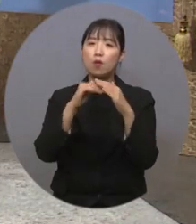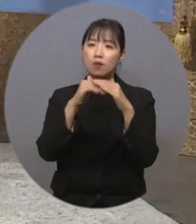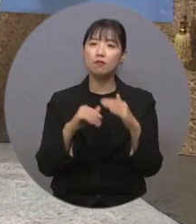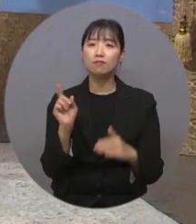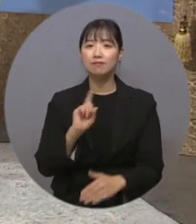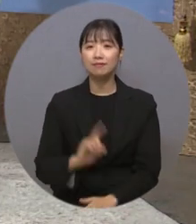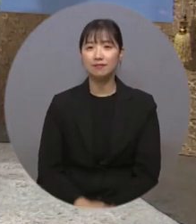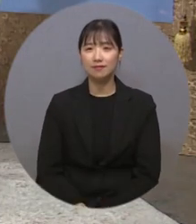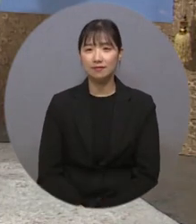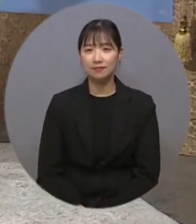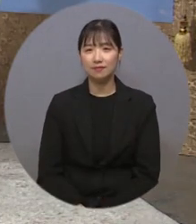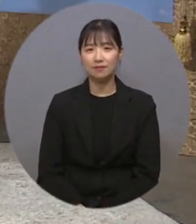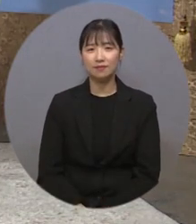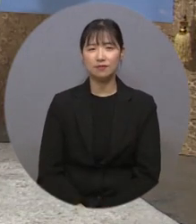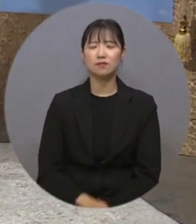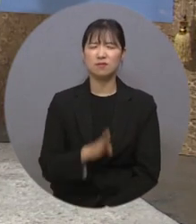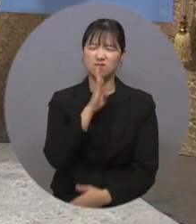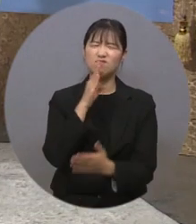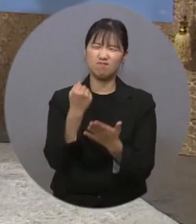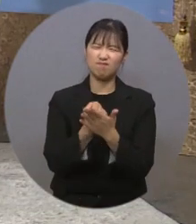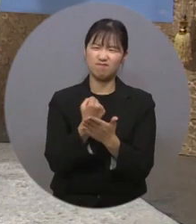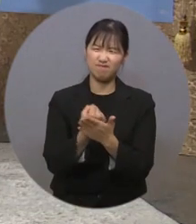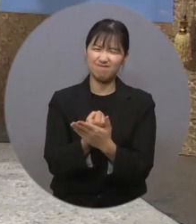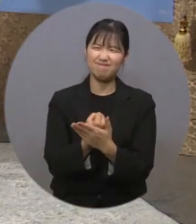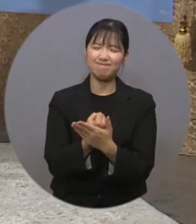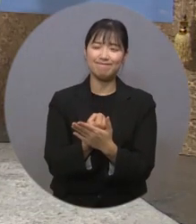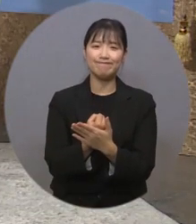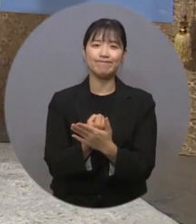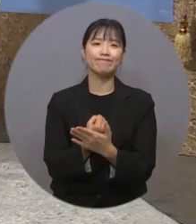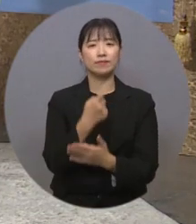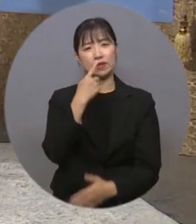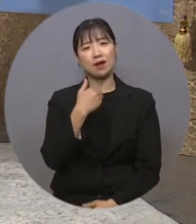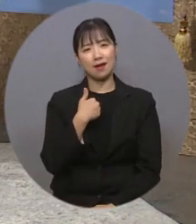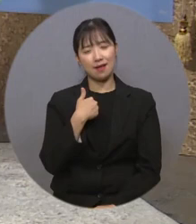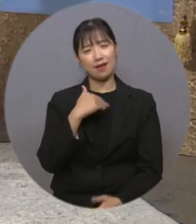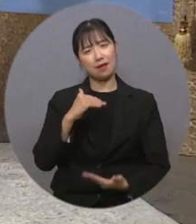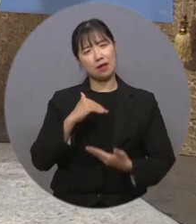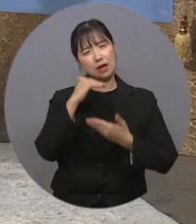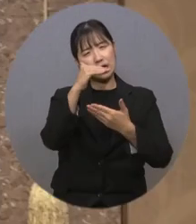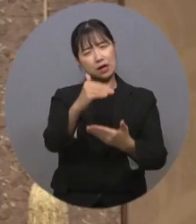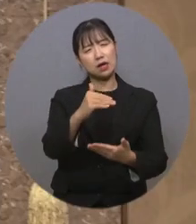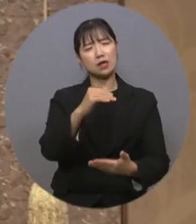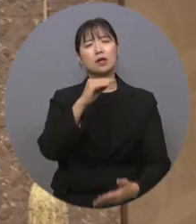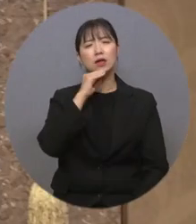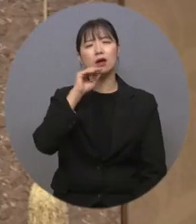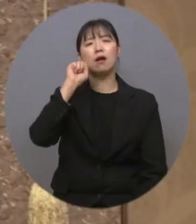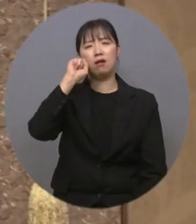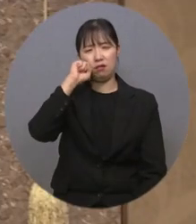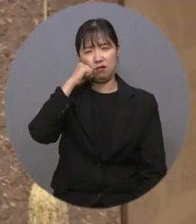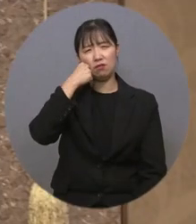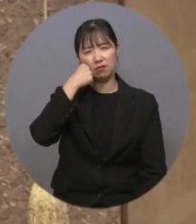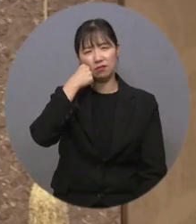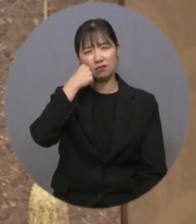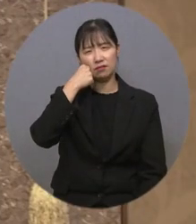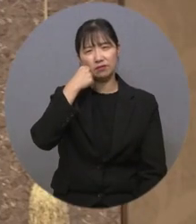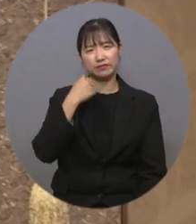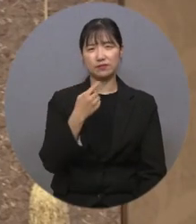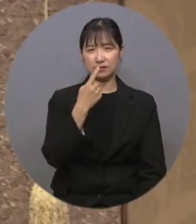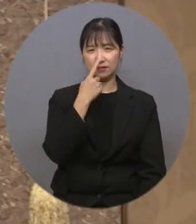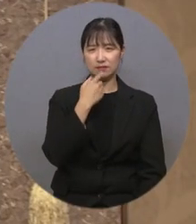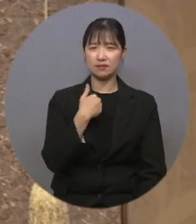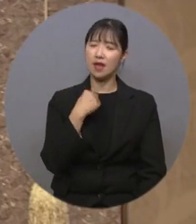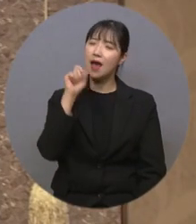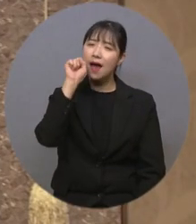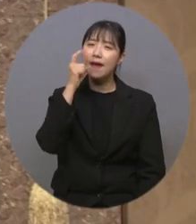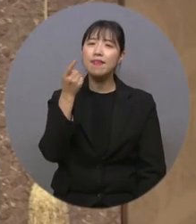오갔나요? 네, 정말 그 안타까운 일인데요. 네. 제가 좀 말씀드리기도 정말 참 어렵습니다. 아. 저희가 한